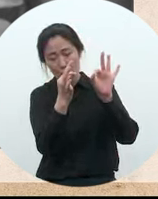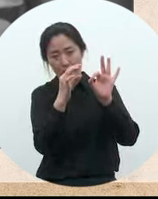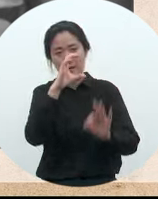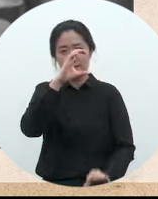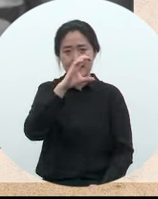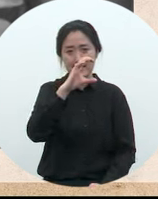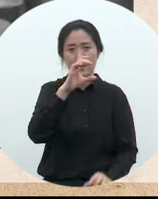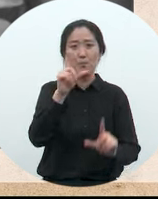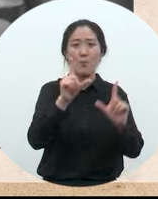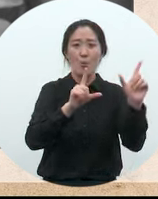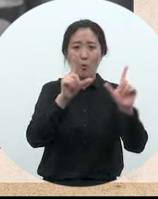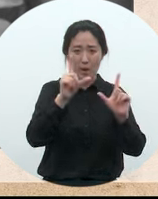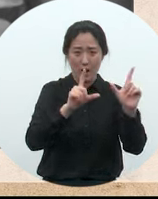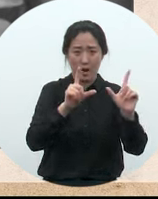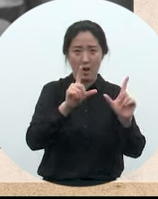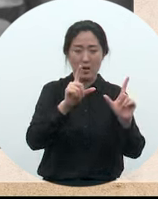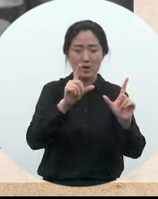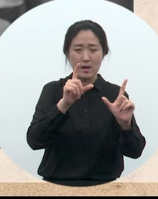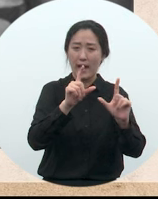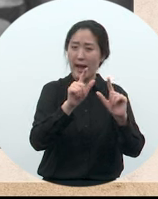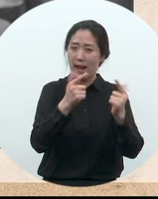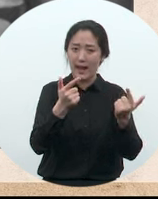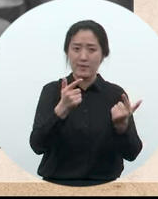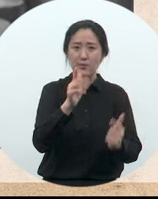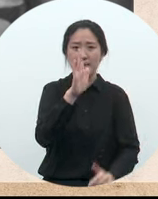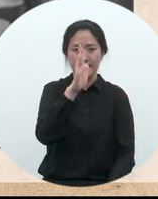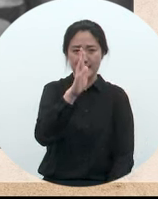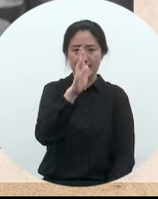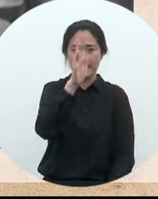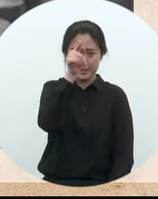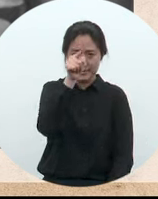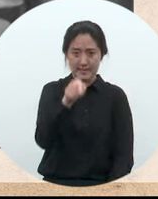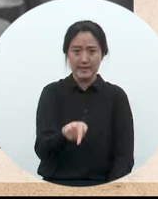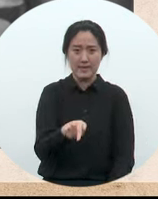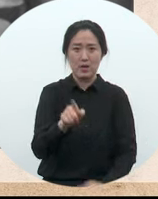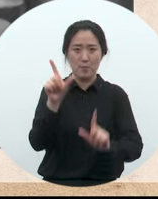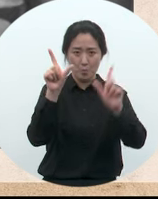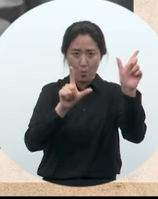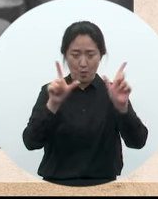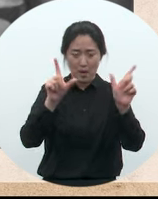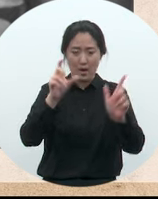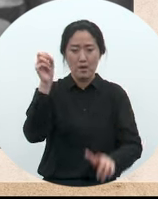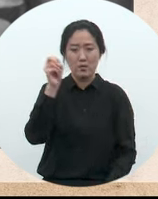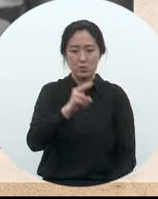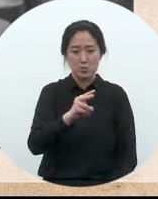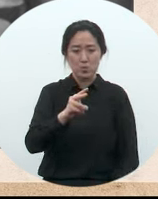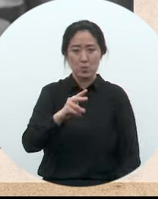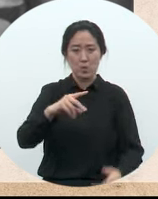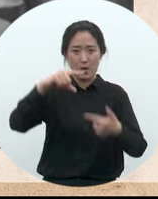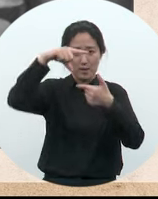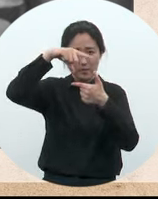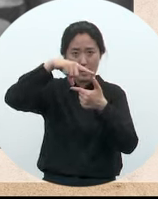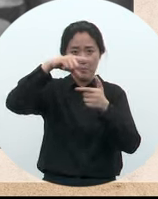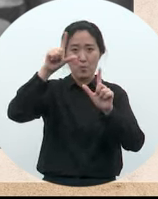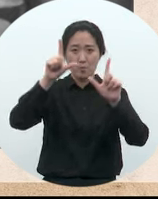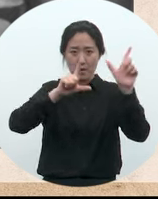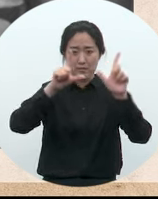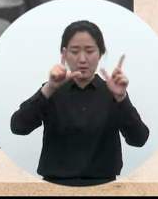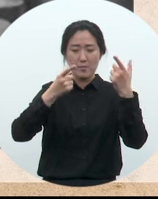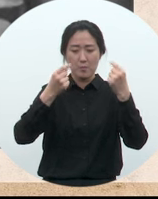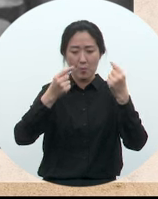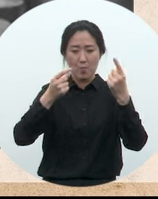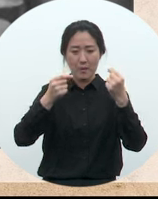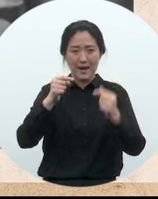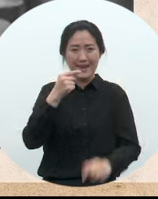허리가 일자로 돼 있고요. 그다음에 퇴행성 척추라고 해가지고 척추가 네모나게끔 반듯하게 돼야